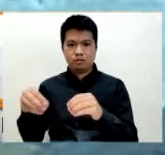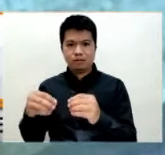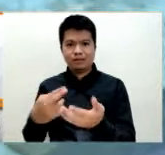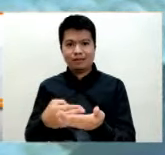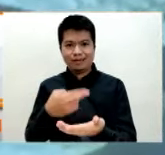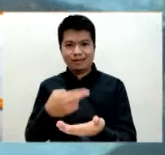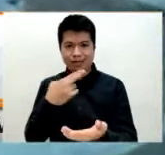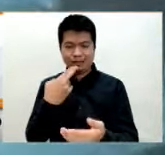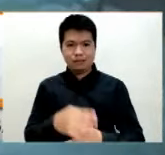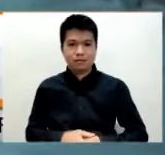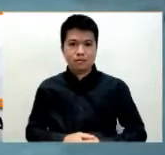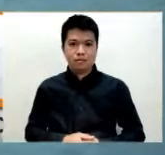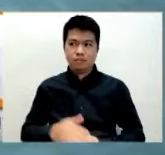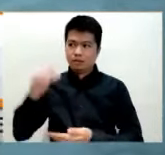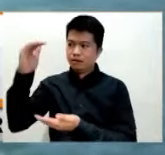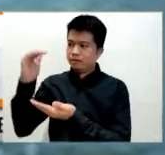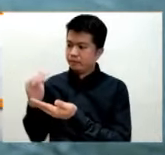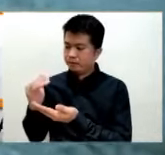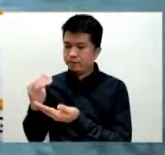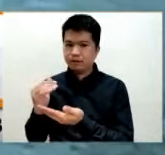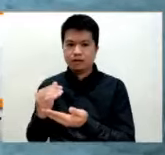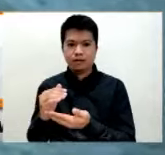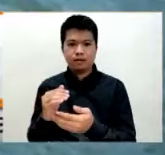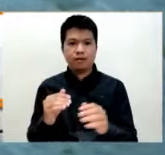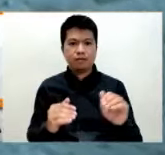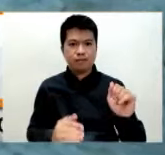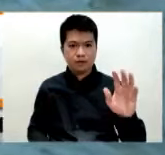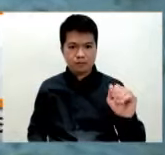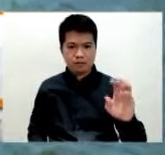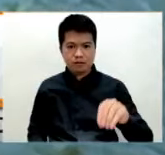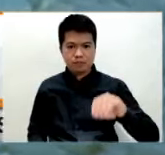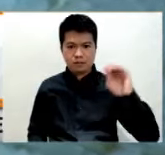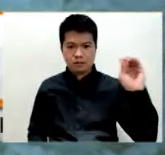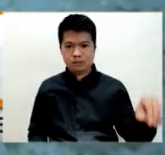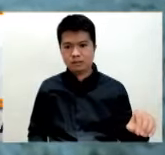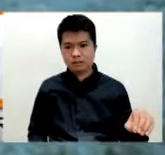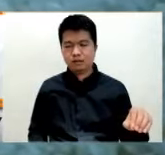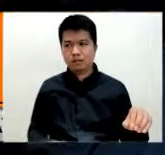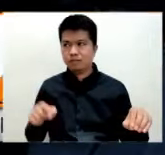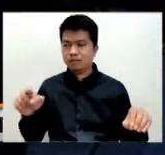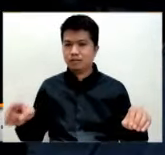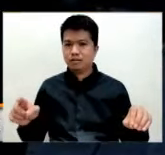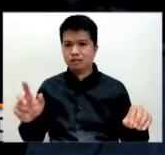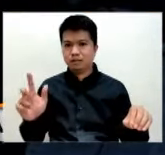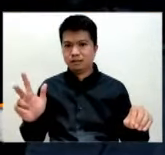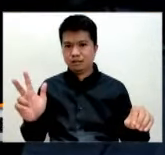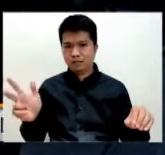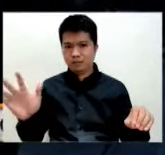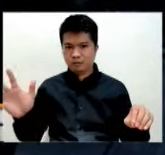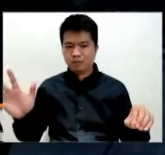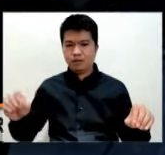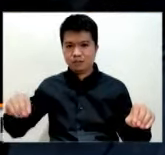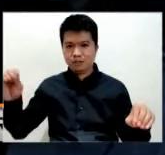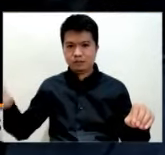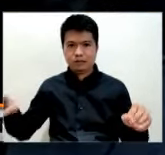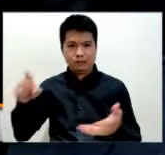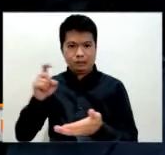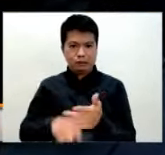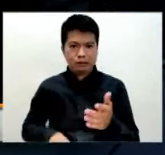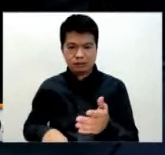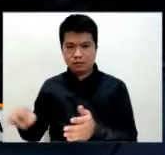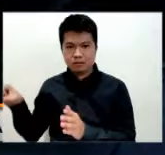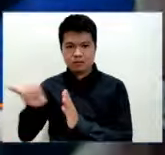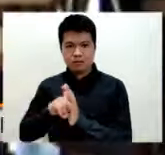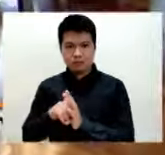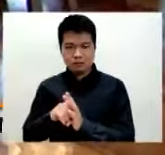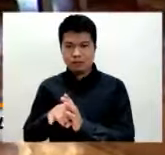ang bigas, ginawa na lang 15% imbis na 35% ng NEDA Board ang taripa sa imported rice hanggang